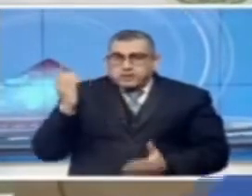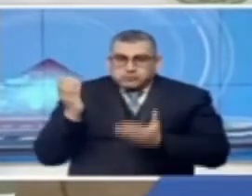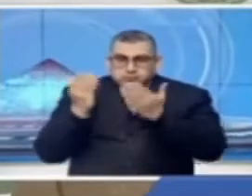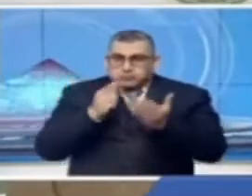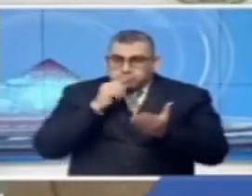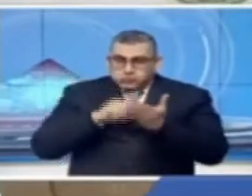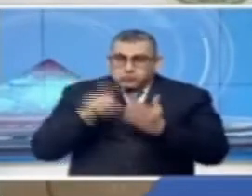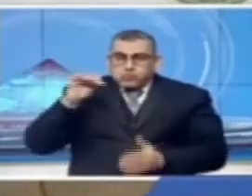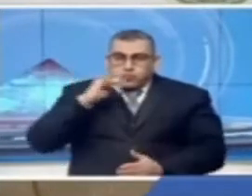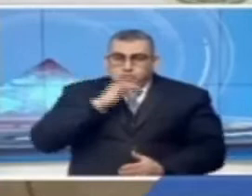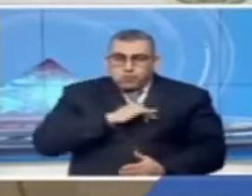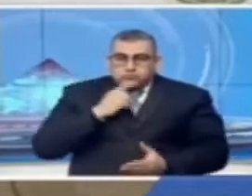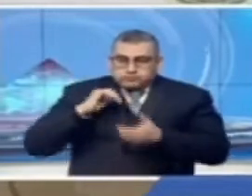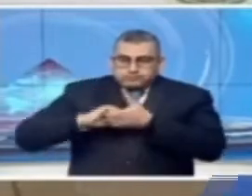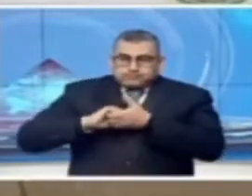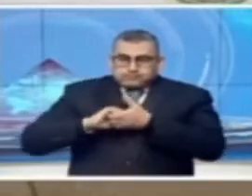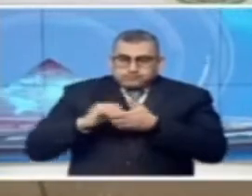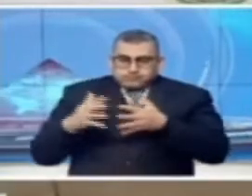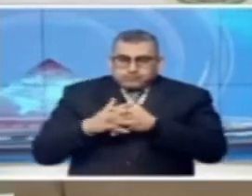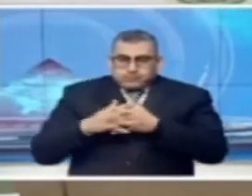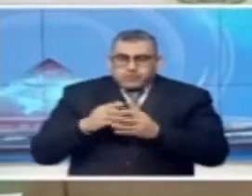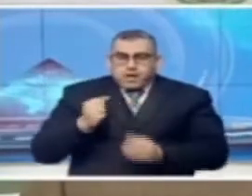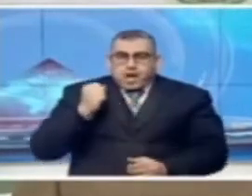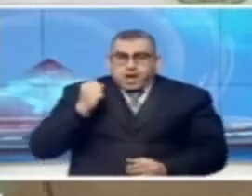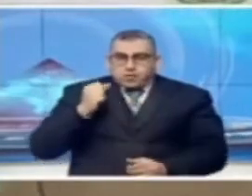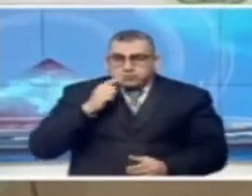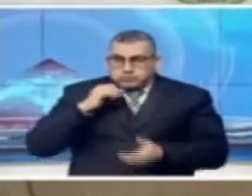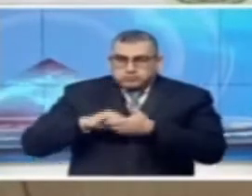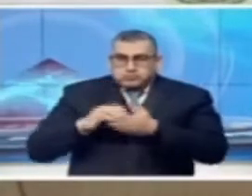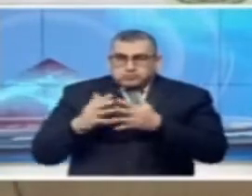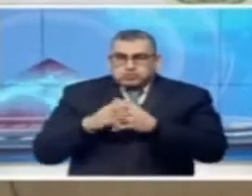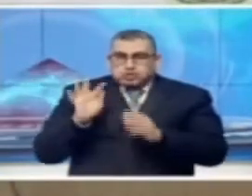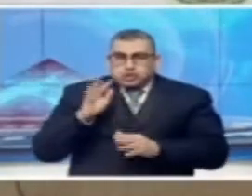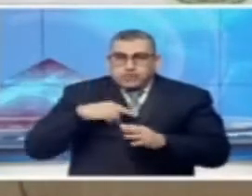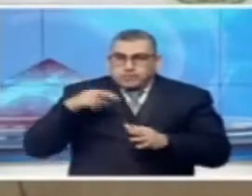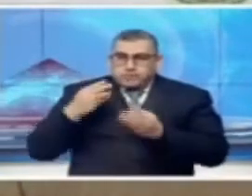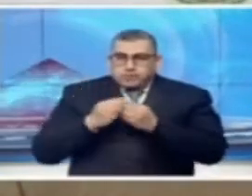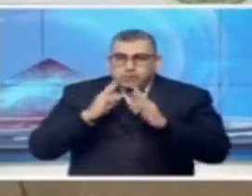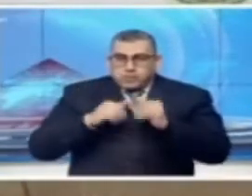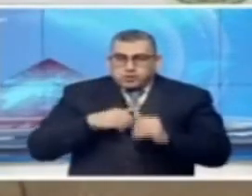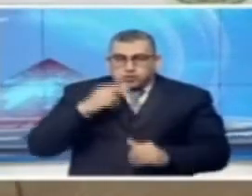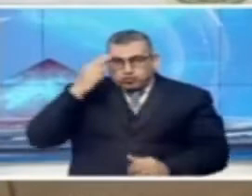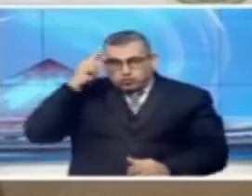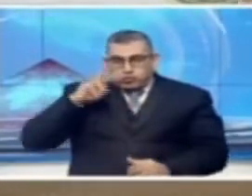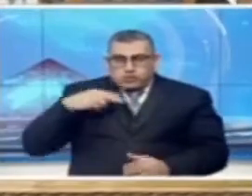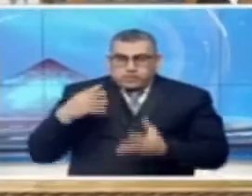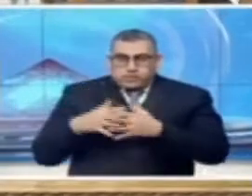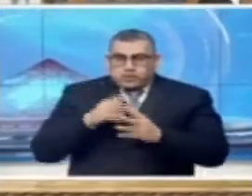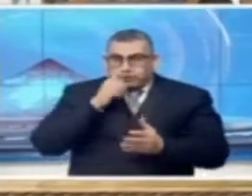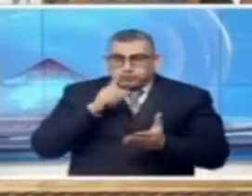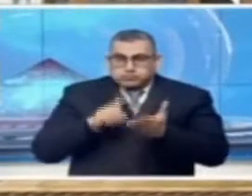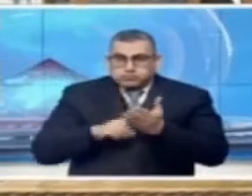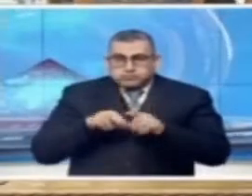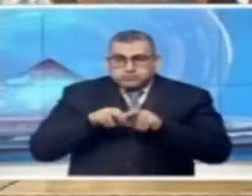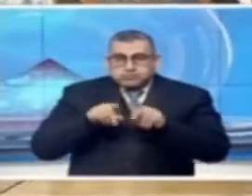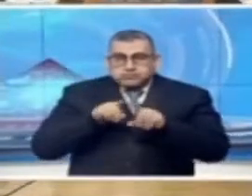تدل على الأواصر المتينة اللي بتربط بين الشعبين، بين المملكة العربية السعودية وبين الشعب المصري. تماشيا مع